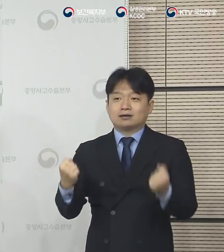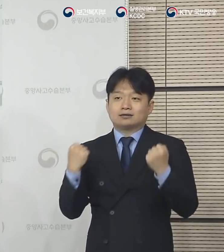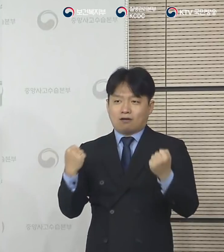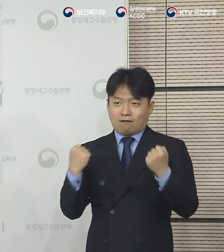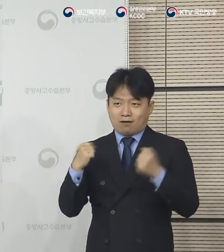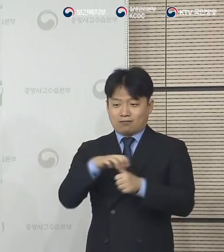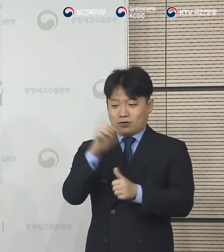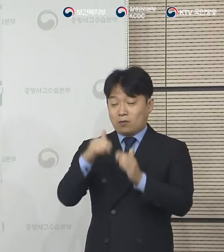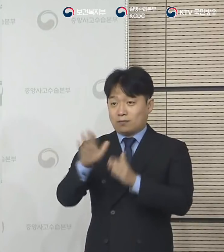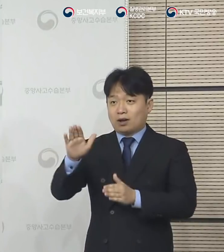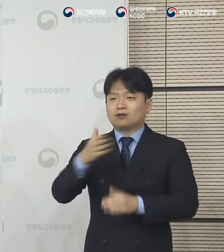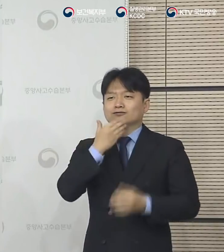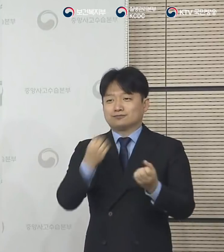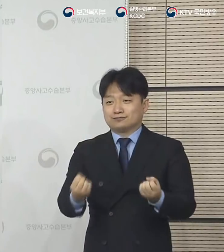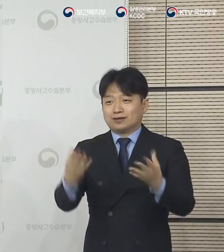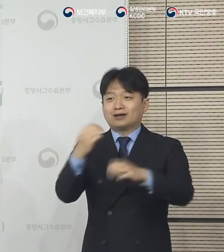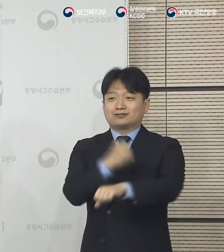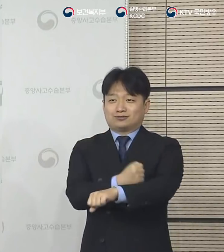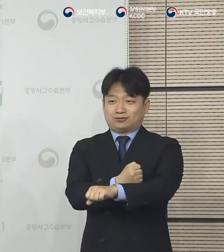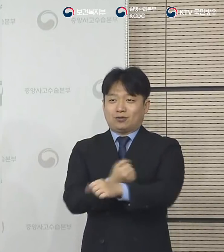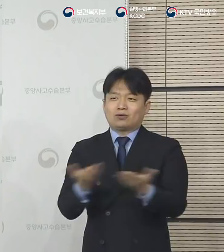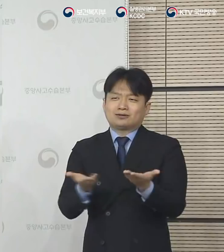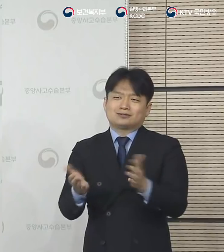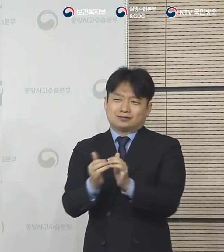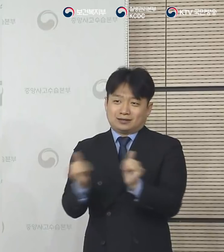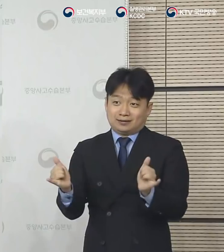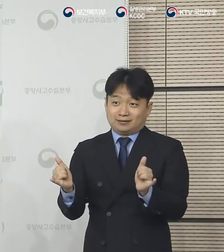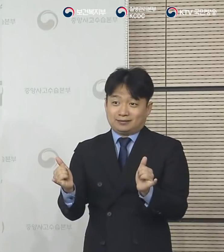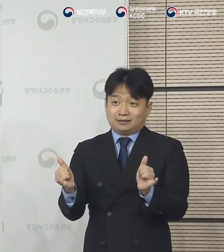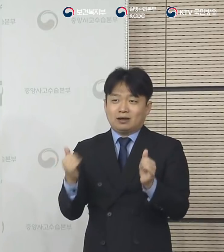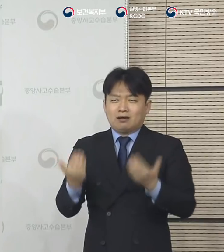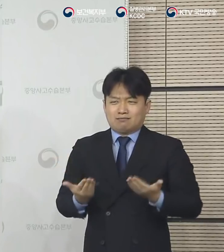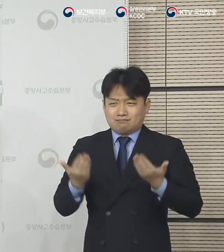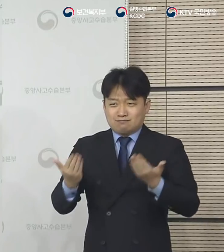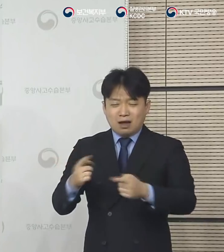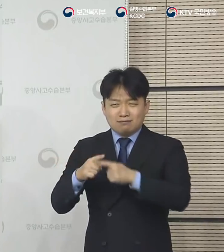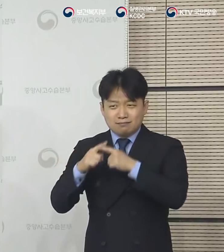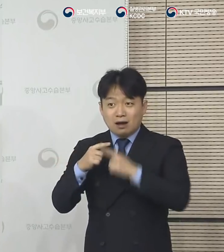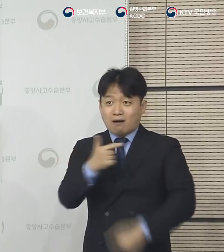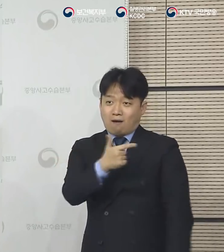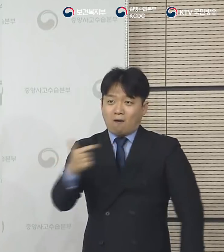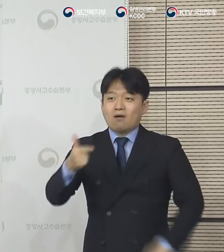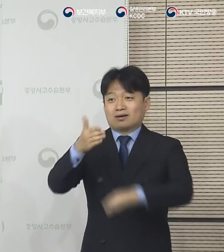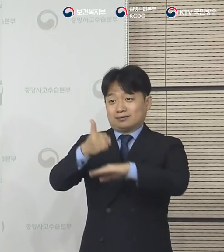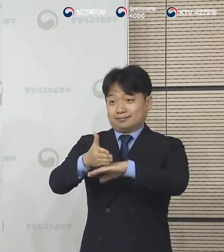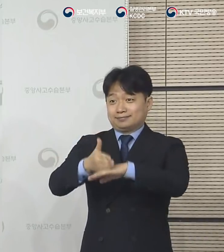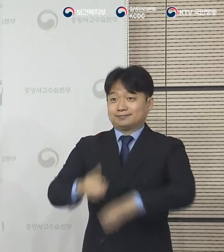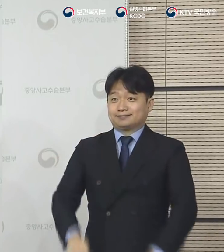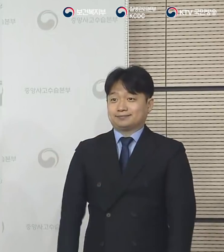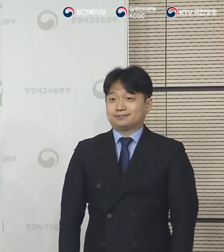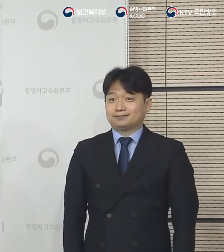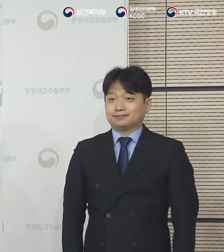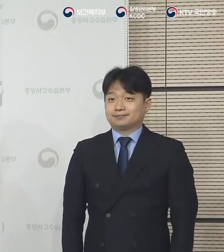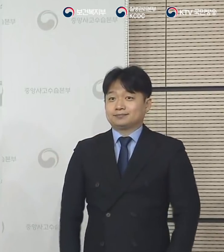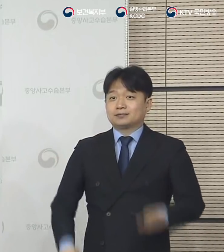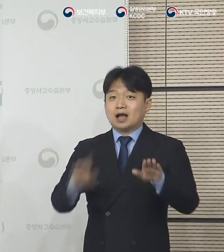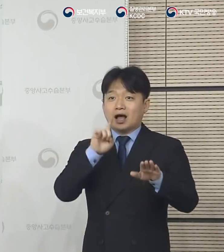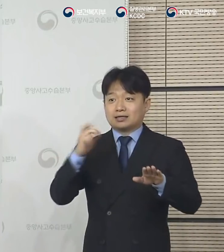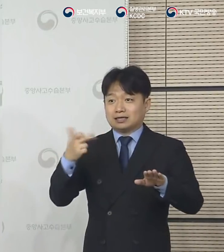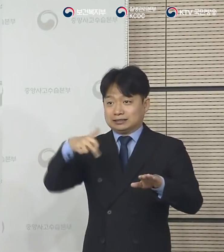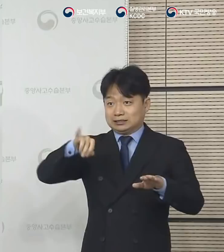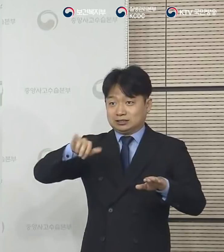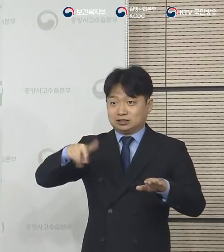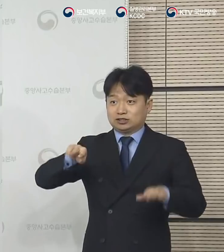다시 한번 축하드리며 수고해 주신 관계자분들의 헌신과 노고에 대해서도 감사드립니다. 아산과